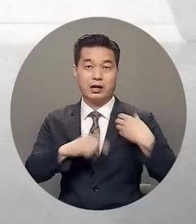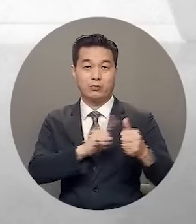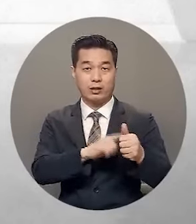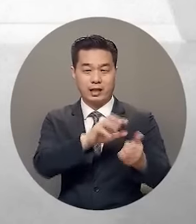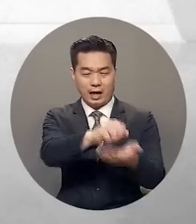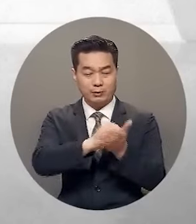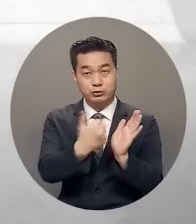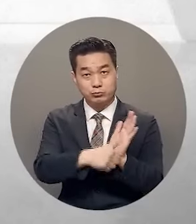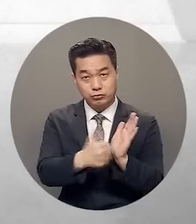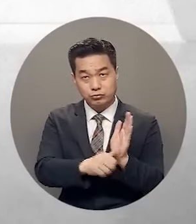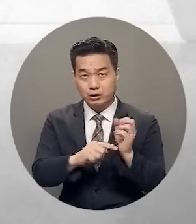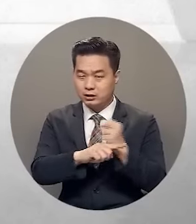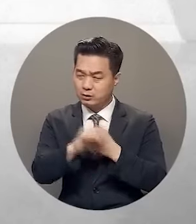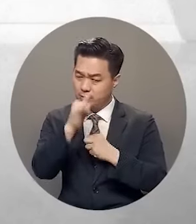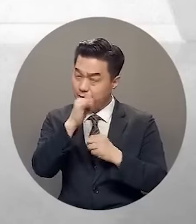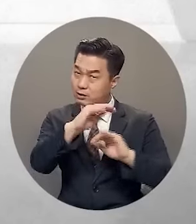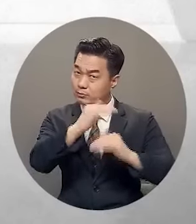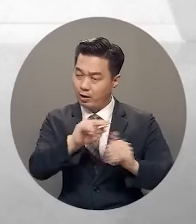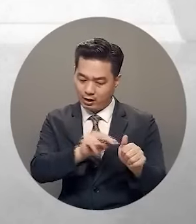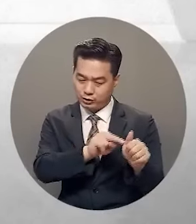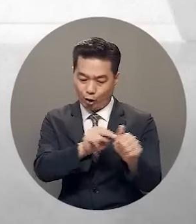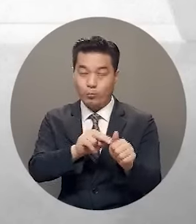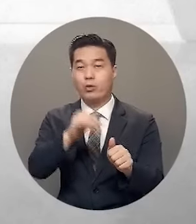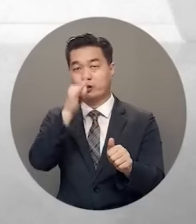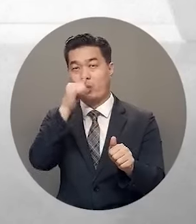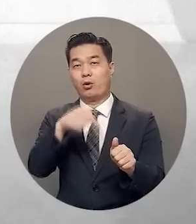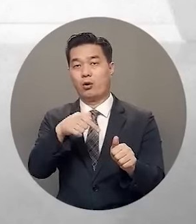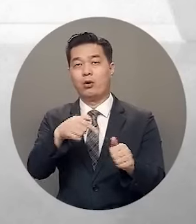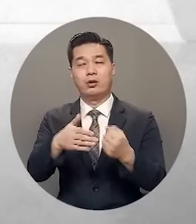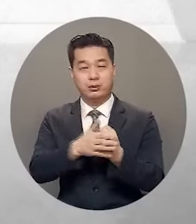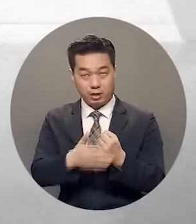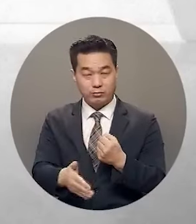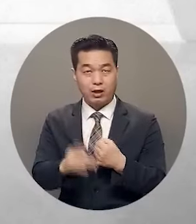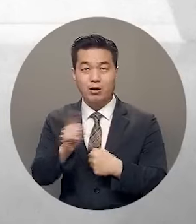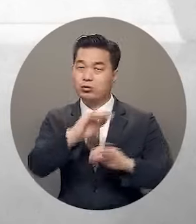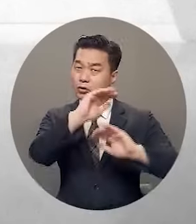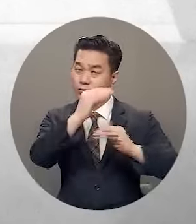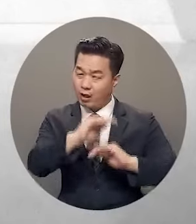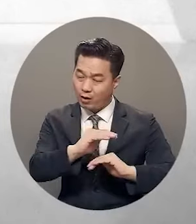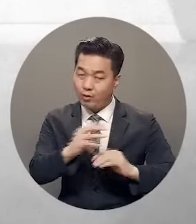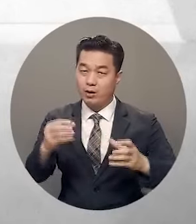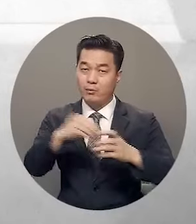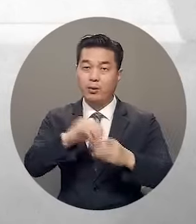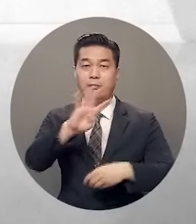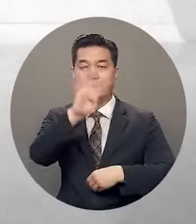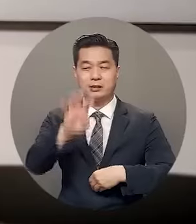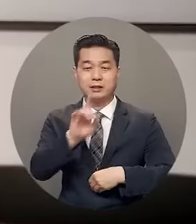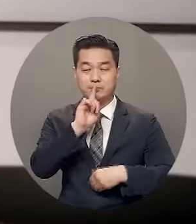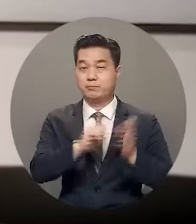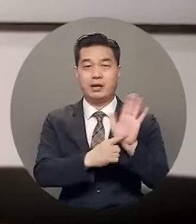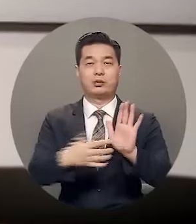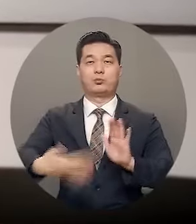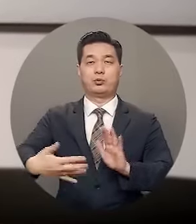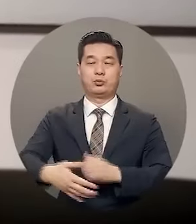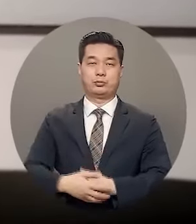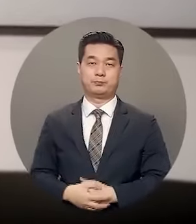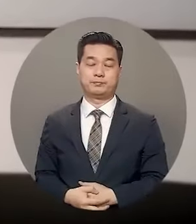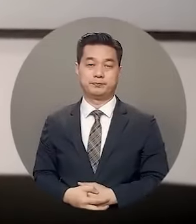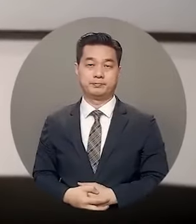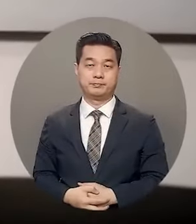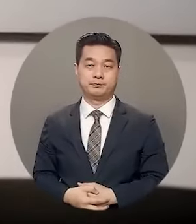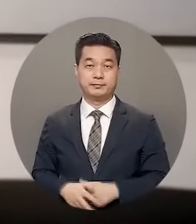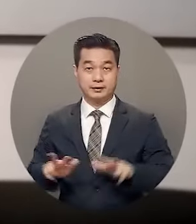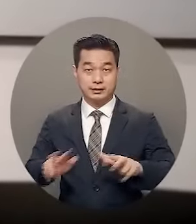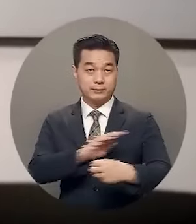흥미로운 의미 있는 분량의 정보를 발견했다면서도 어떤 내용이 들어있는지는 말을 아꼈습니다. 현재